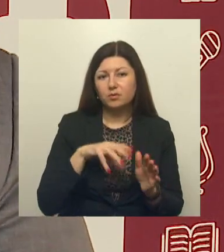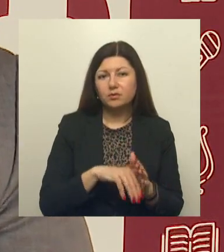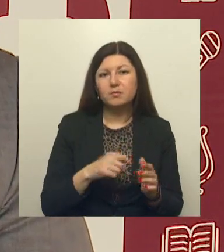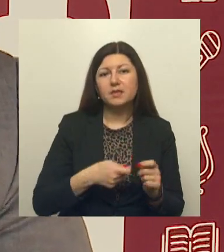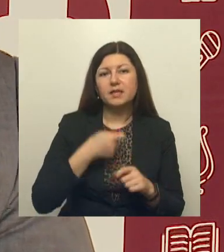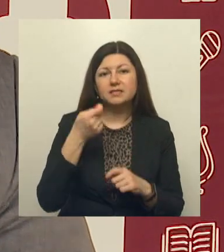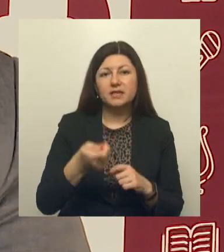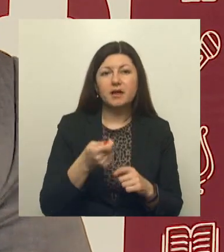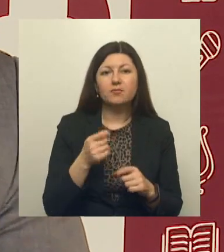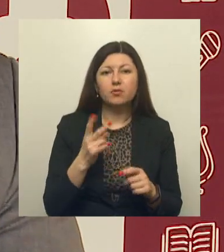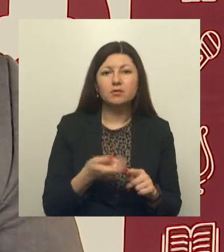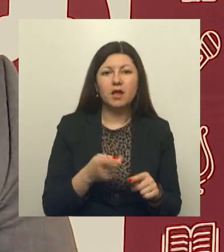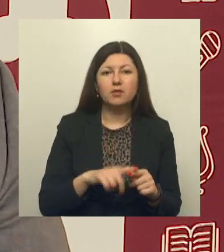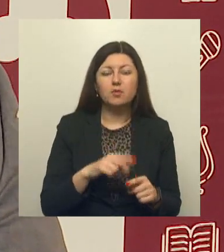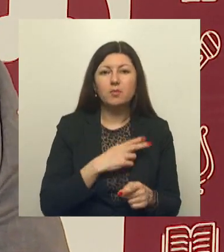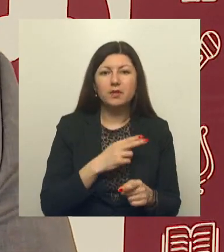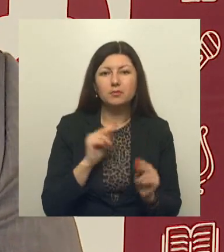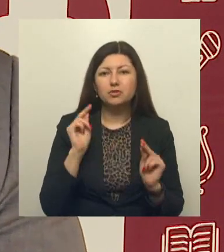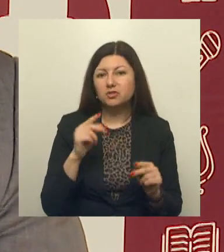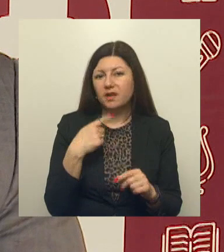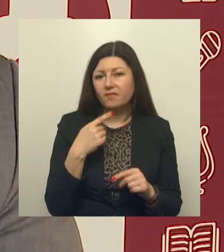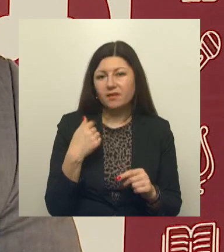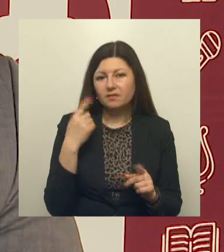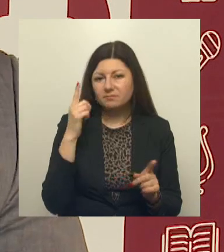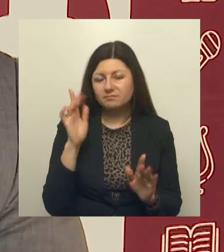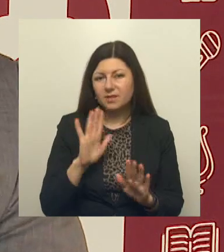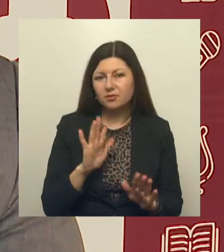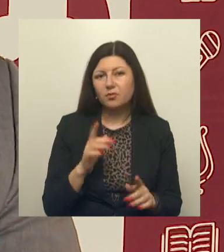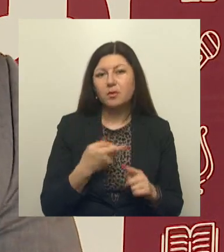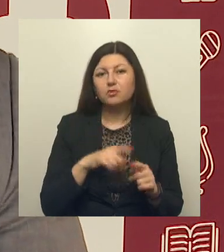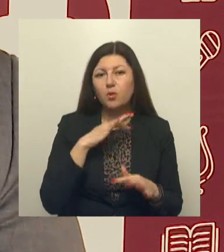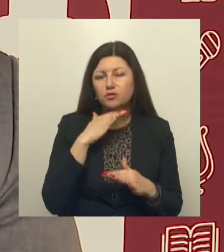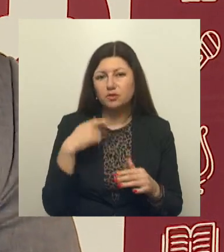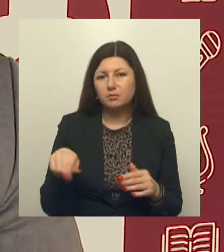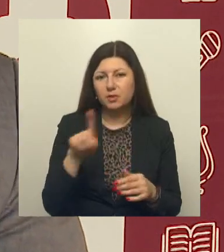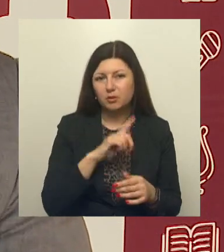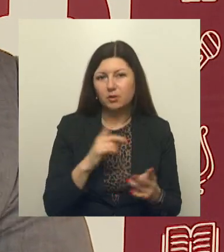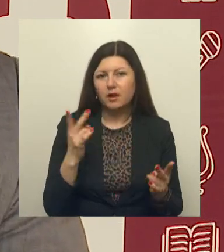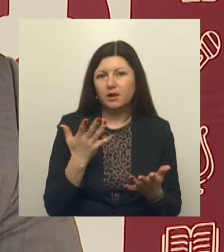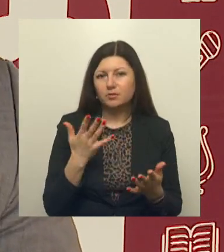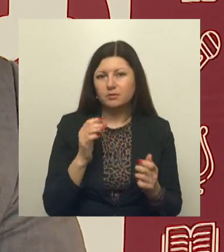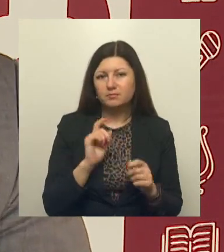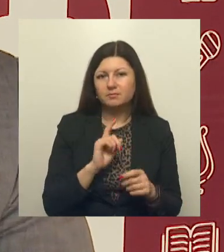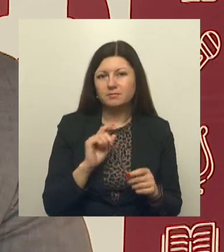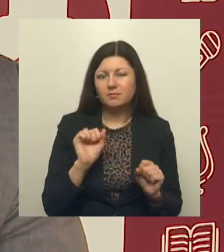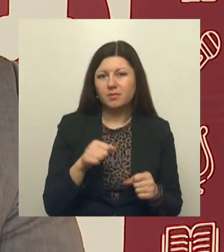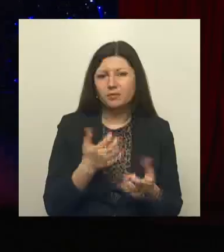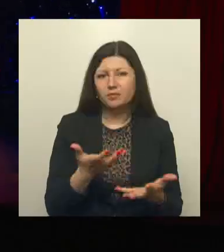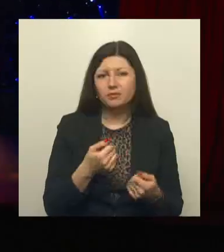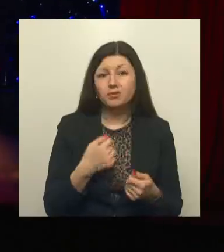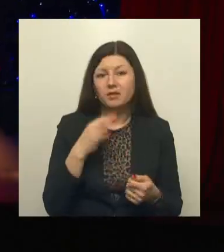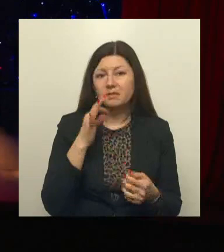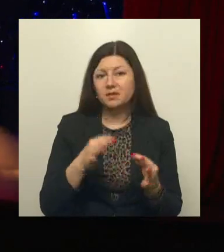заявку на эту премию, я, честно говоря, даже и не рассчитывал, потому что достойных очень много. И когда мне об этом сообщили, я был, конечно, очень